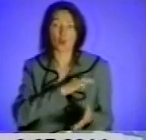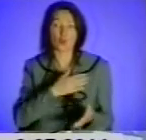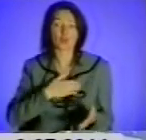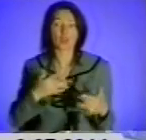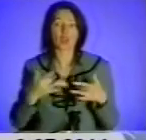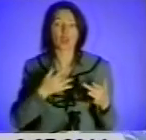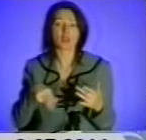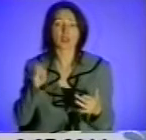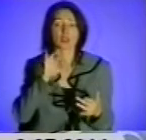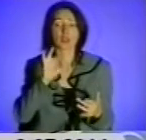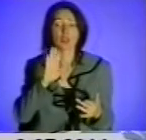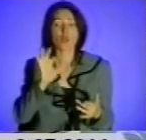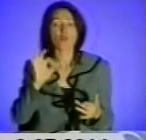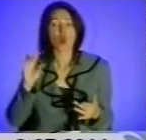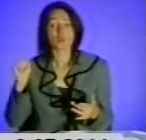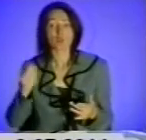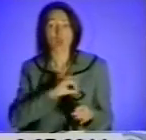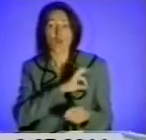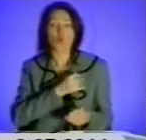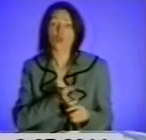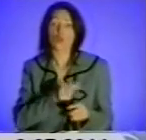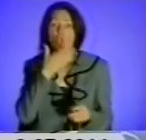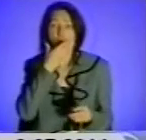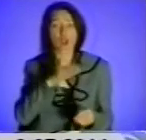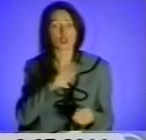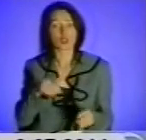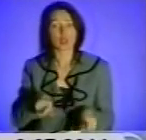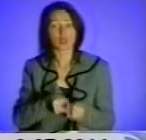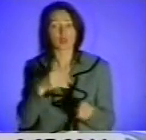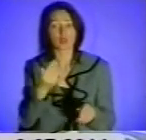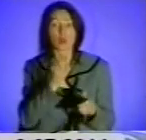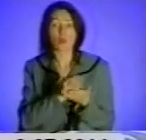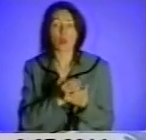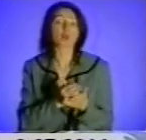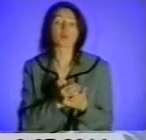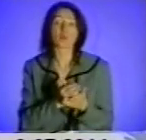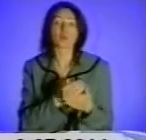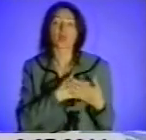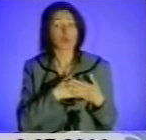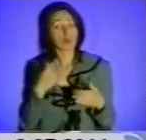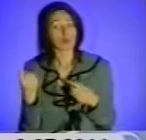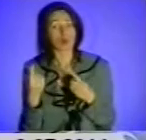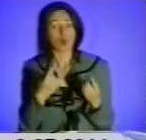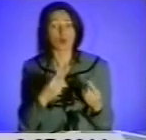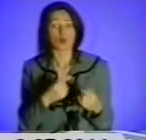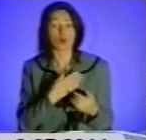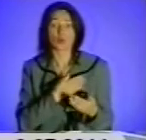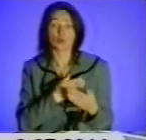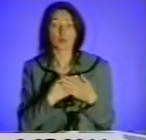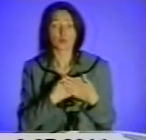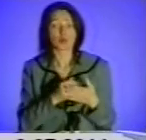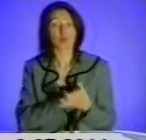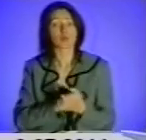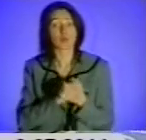він виховує дуже гарно дітей так, щоб вони мали прихильність один до одного, любов одне до одного,